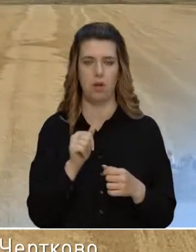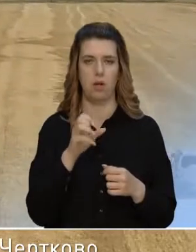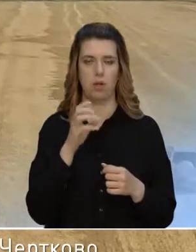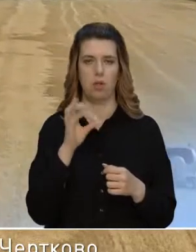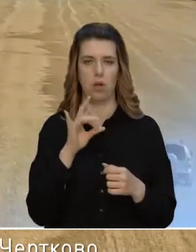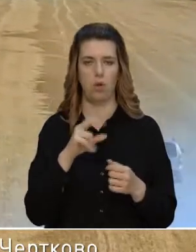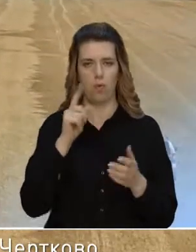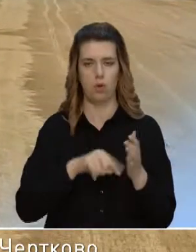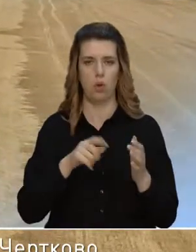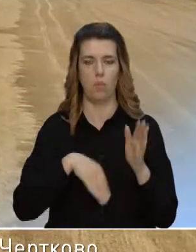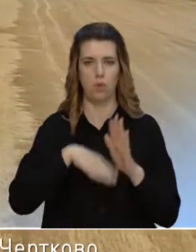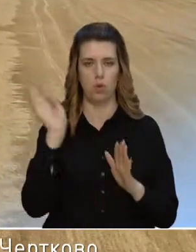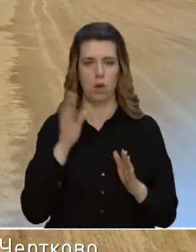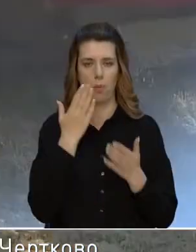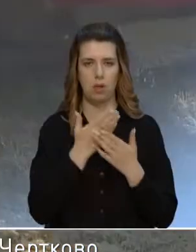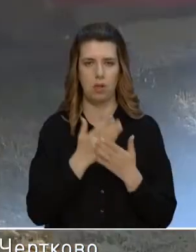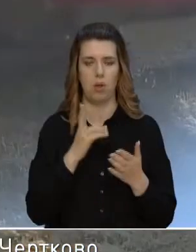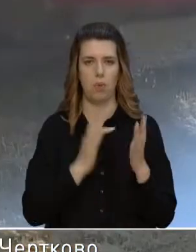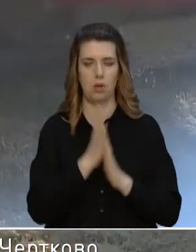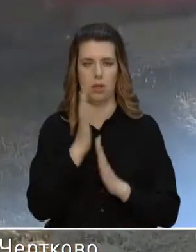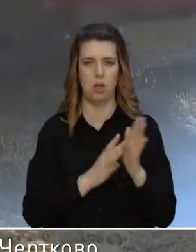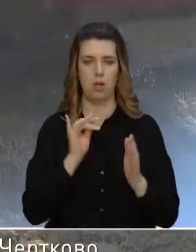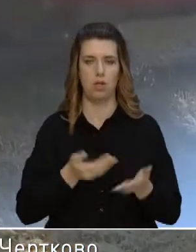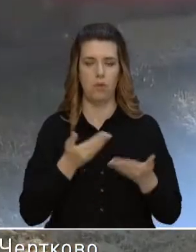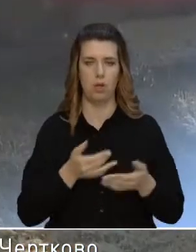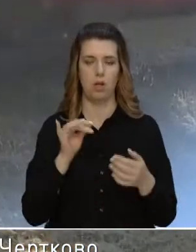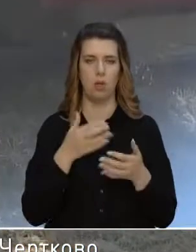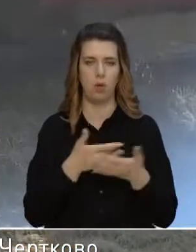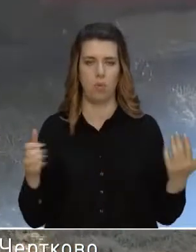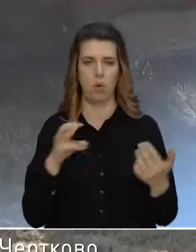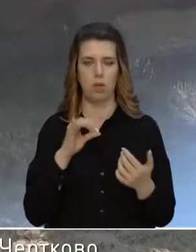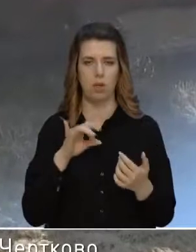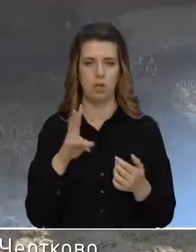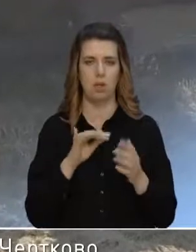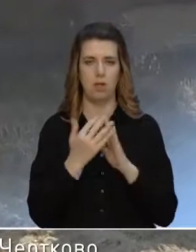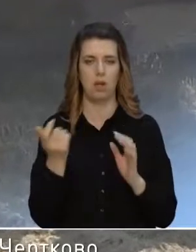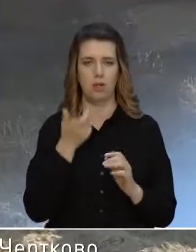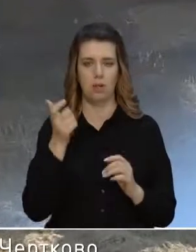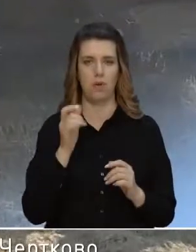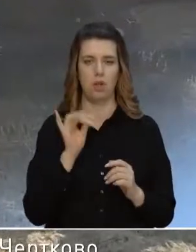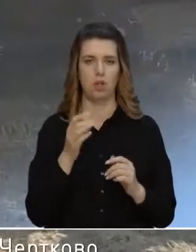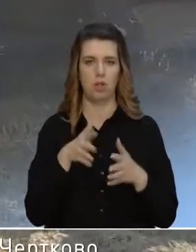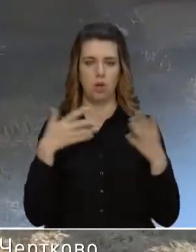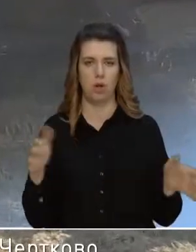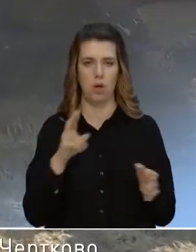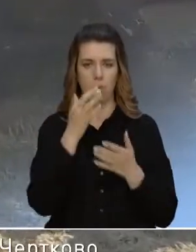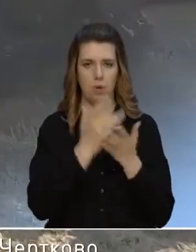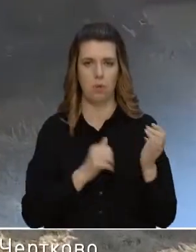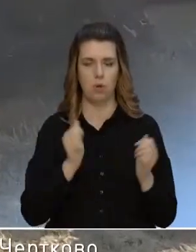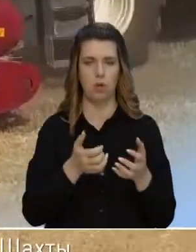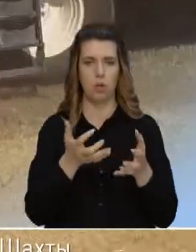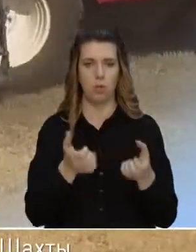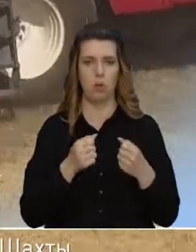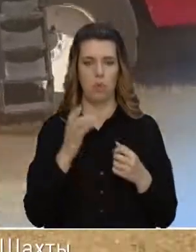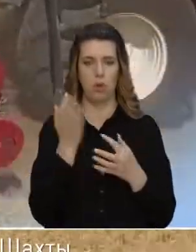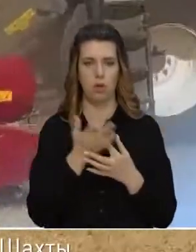Стороны уверены, это позволит улучшить показатели по растениеводству, животноводству и другим отраслям сельского хозяйства. Широкий перечень оборудования можно